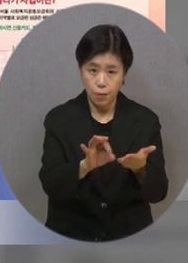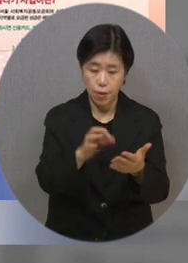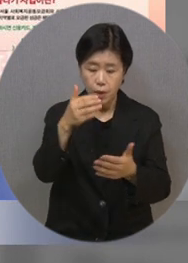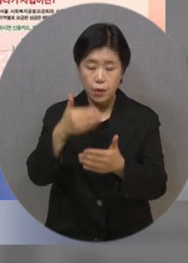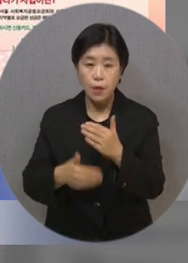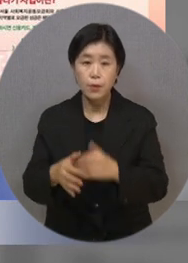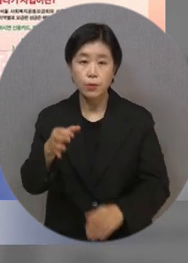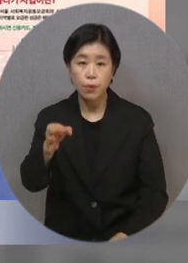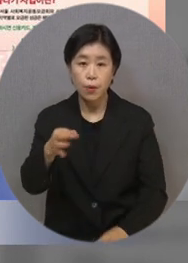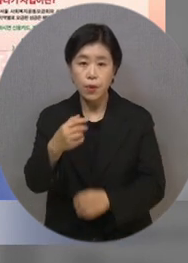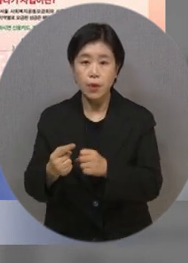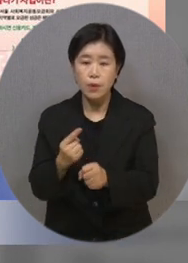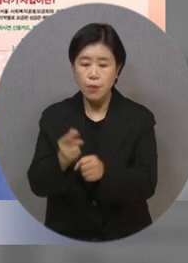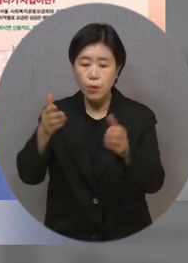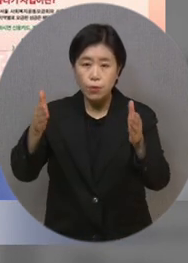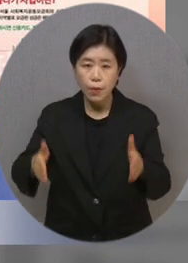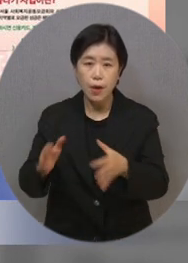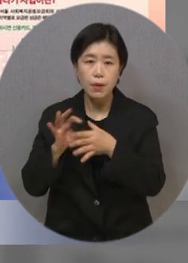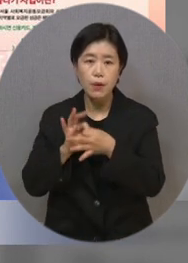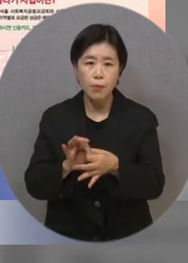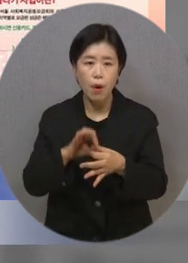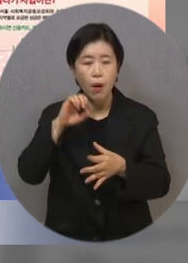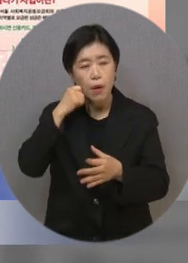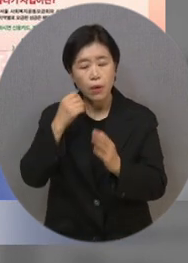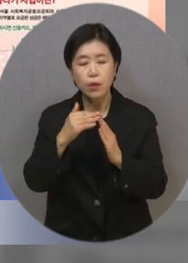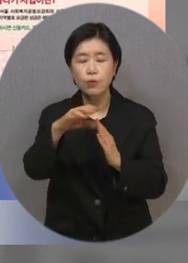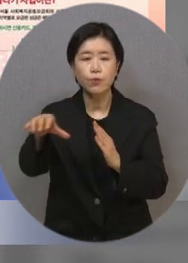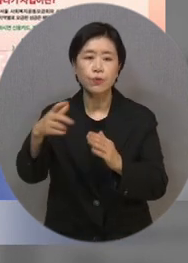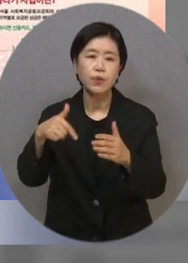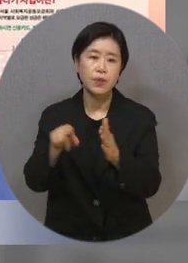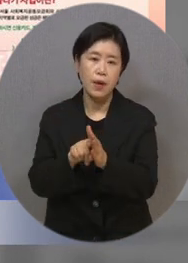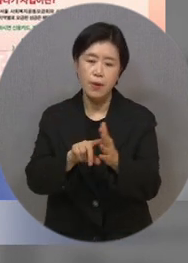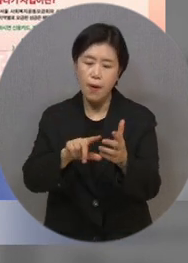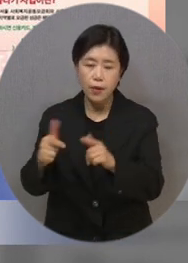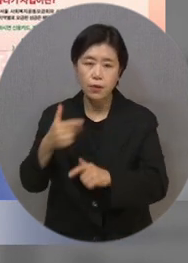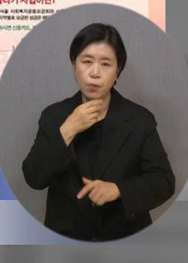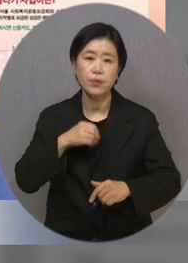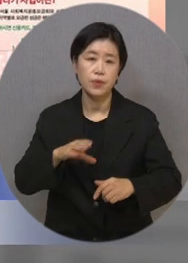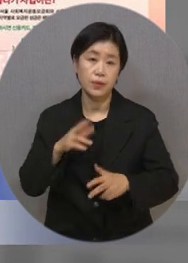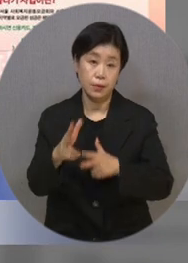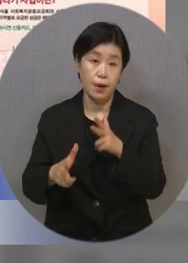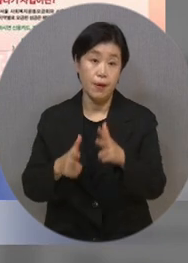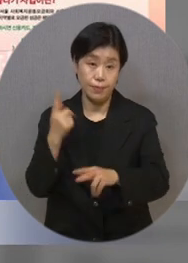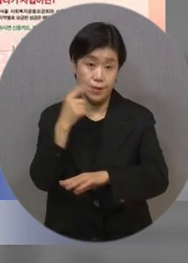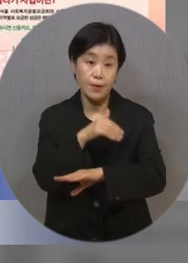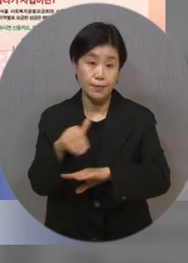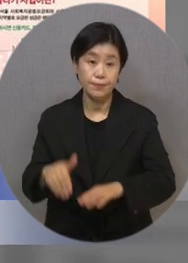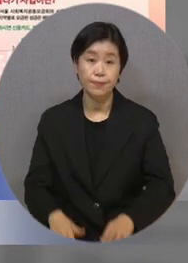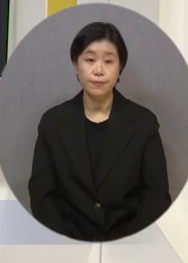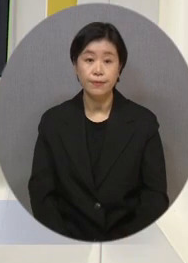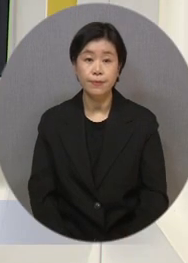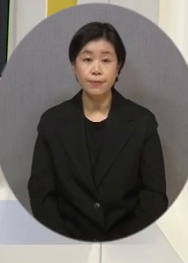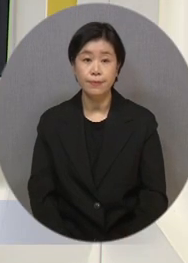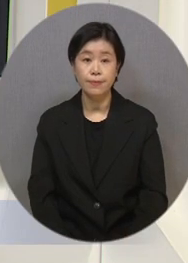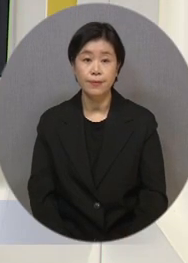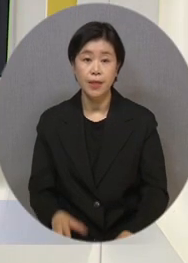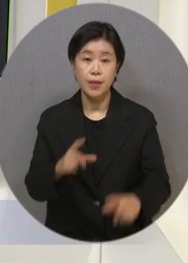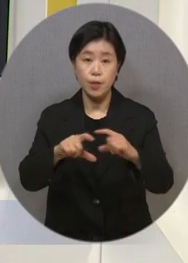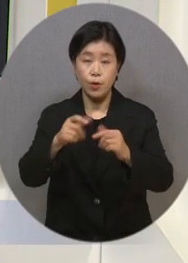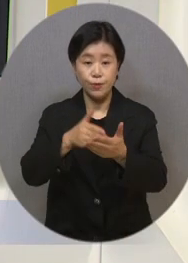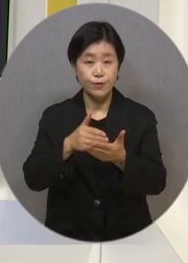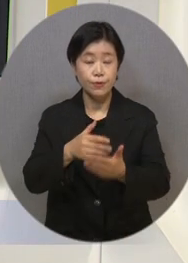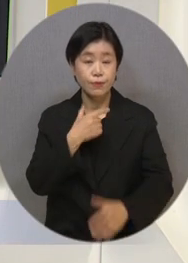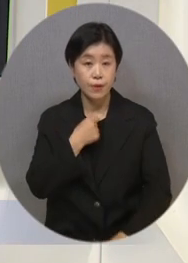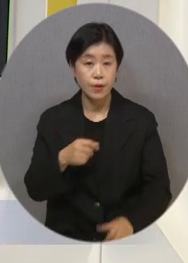연중 어려운 이웃들에게 생계 주거 의료비 등의 복지 사업에 사용될 예정입니다 더 자세한